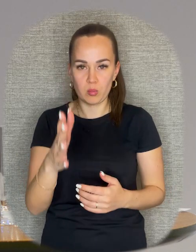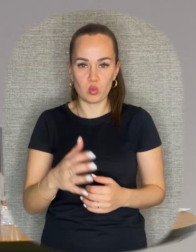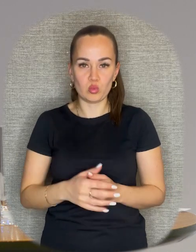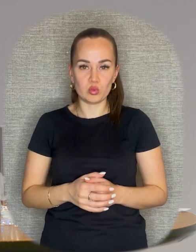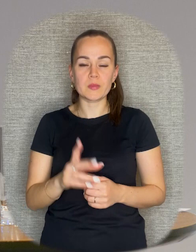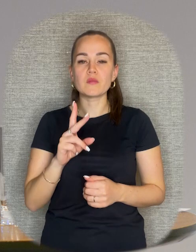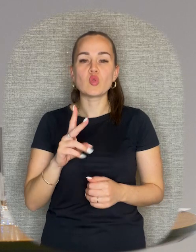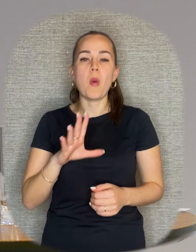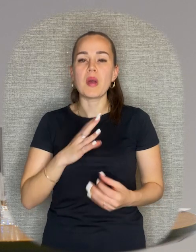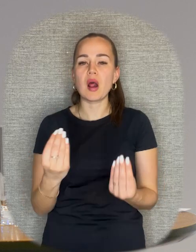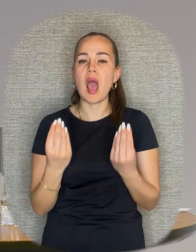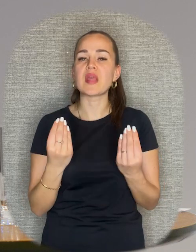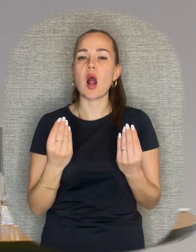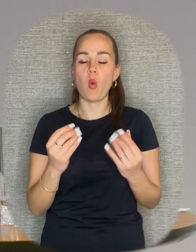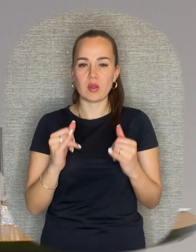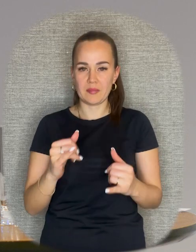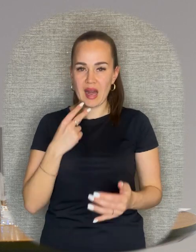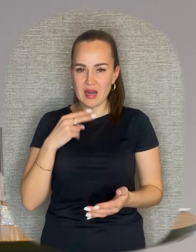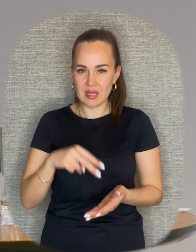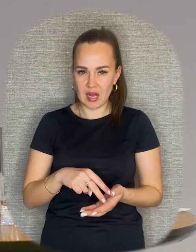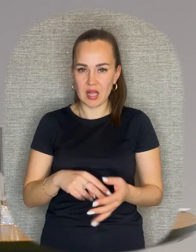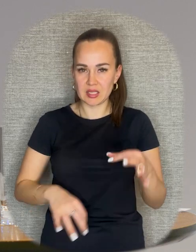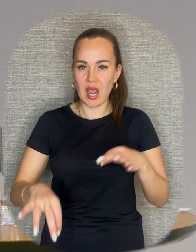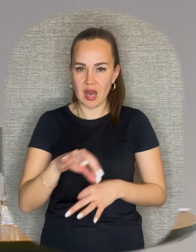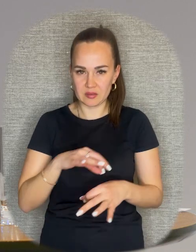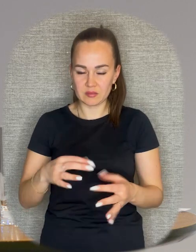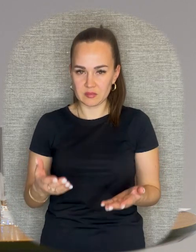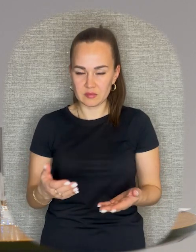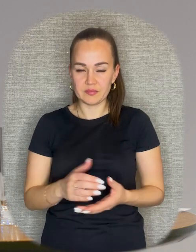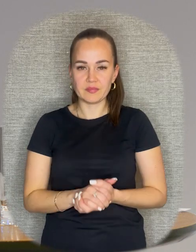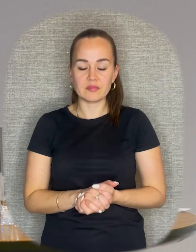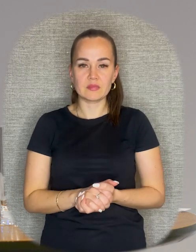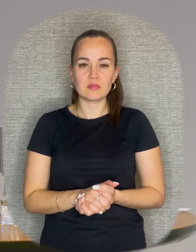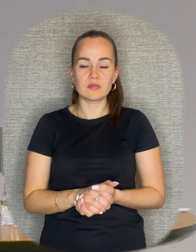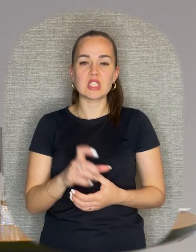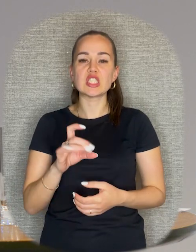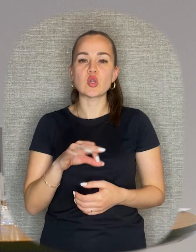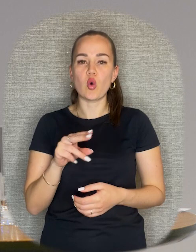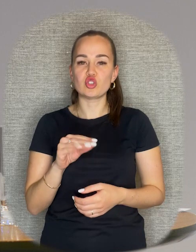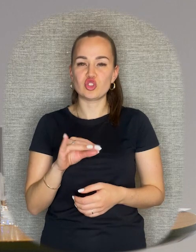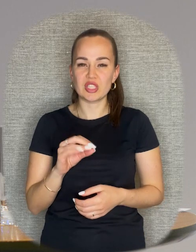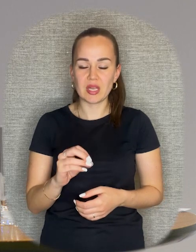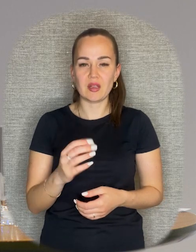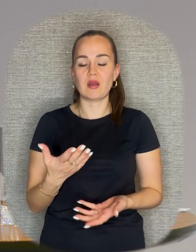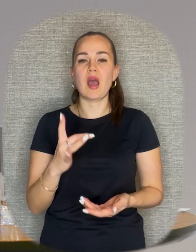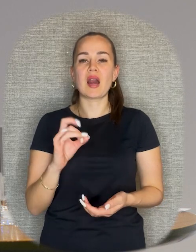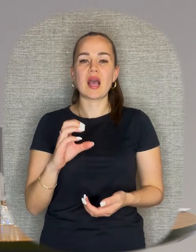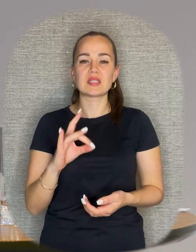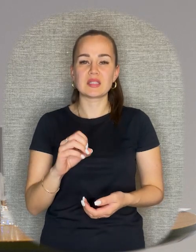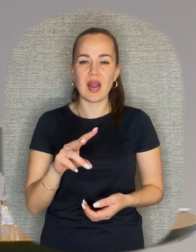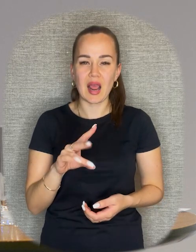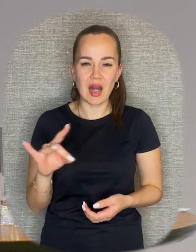задач кто же становился эталоном для ленинградских архитекторов зо барока и классицизма конечно